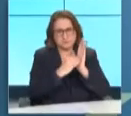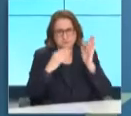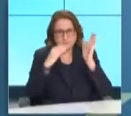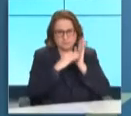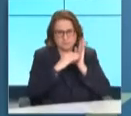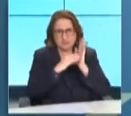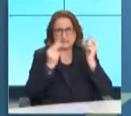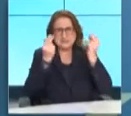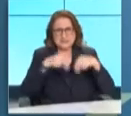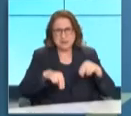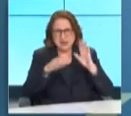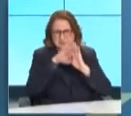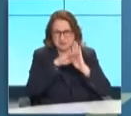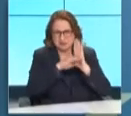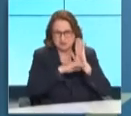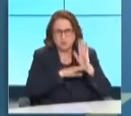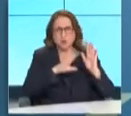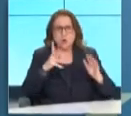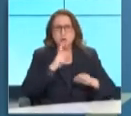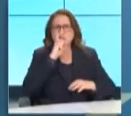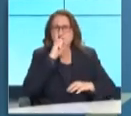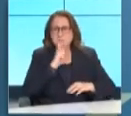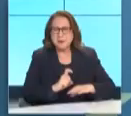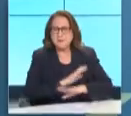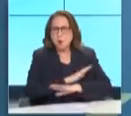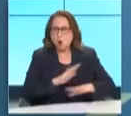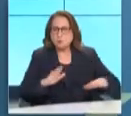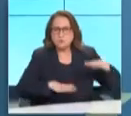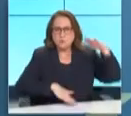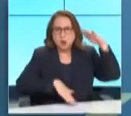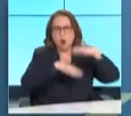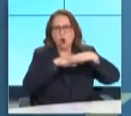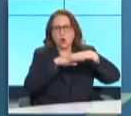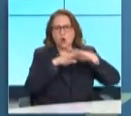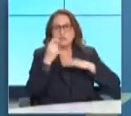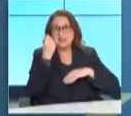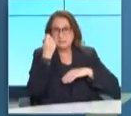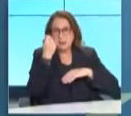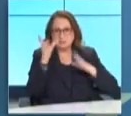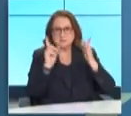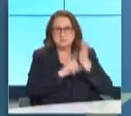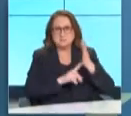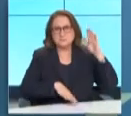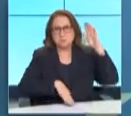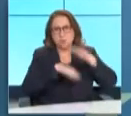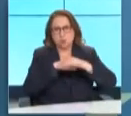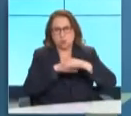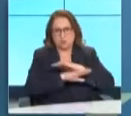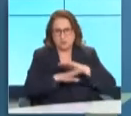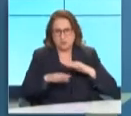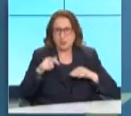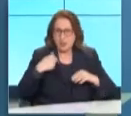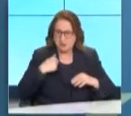στα πλαφόν των τιμών του φυσικού αερίου ανάμεσα στις άλλες επιλογές που καλούμε την Ευρωπαϊκή Επιτροπή να